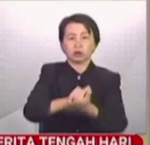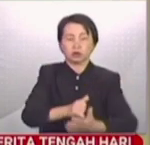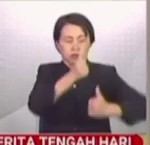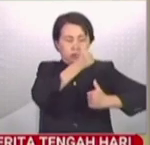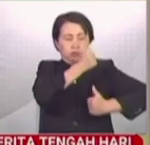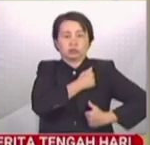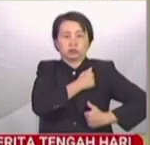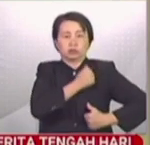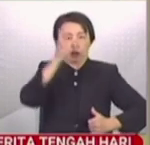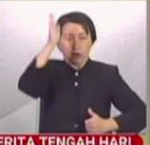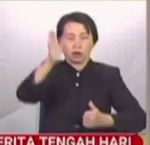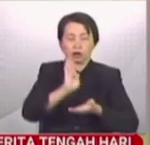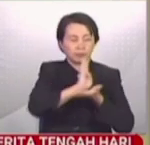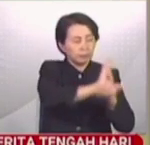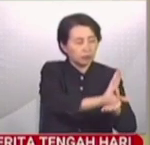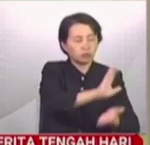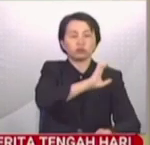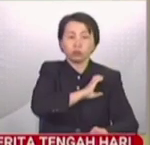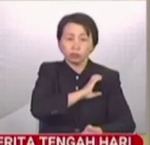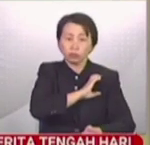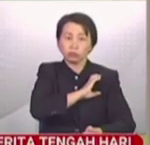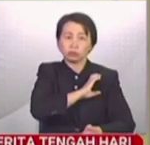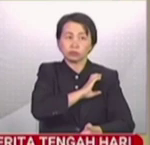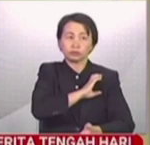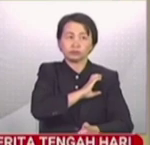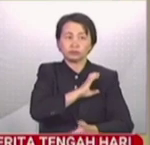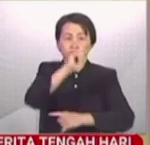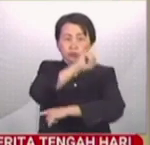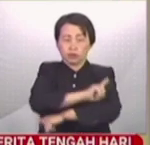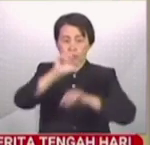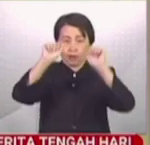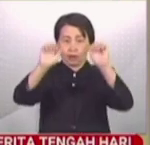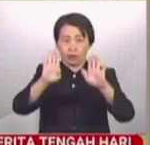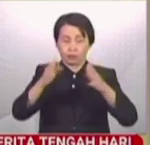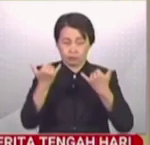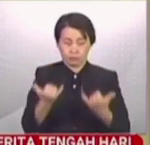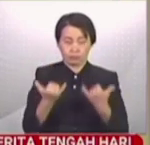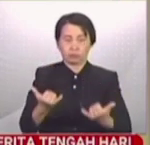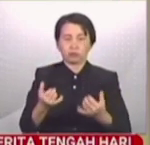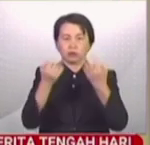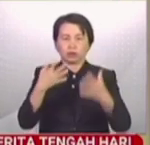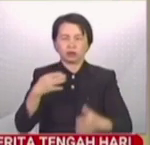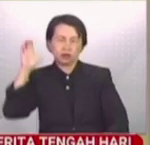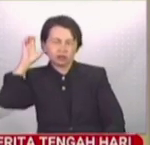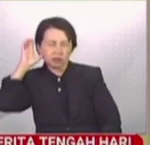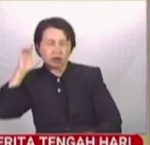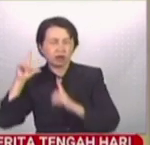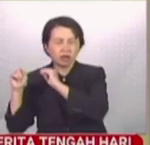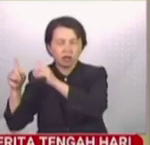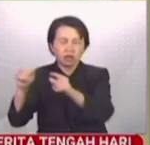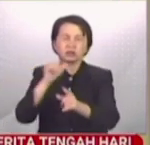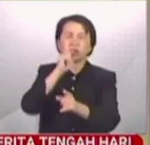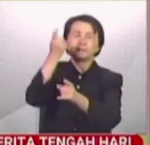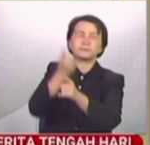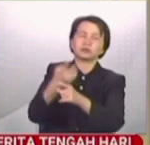tentera akan membantu polis pada hari Ahad ini. Banyak cerita-cerita yang tidak